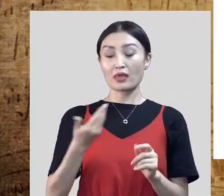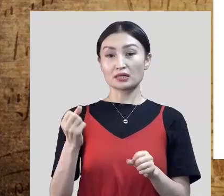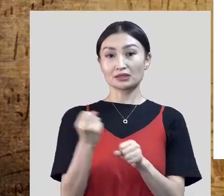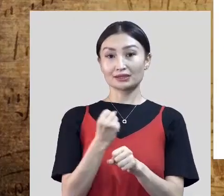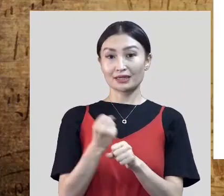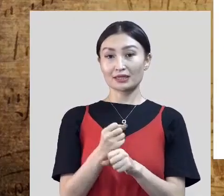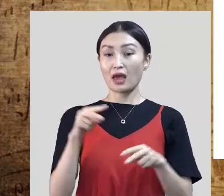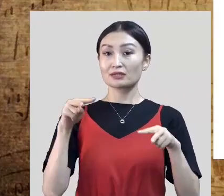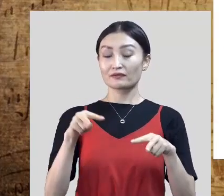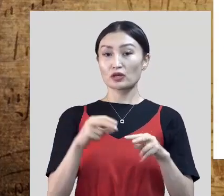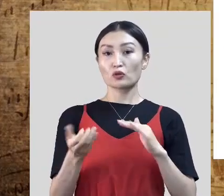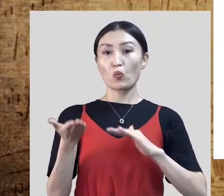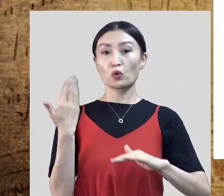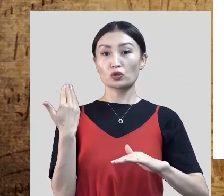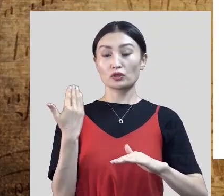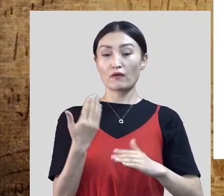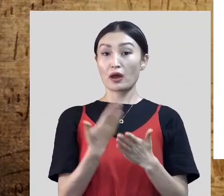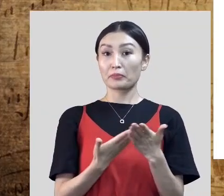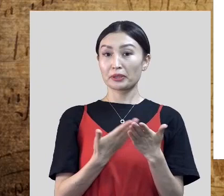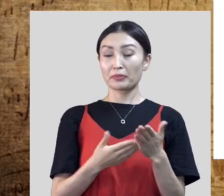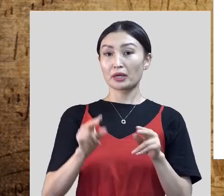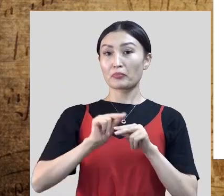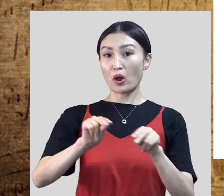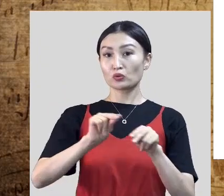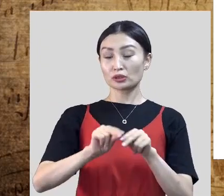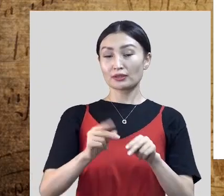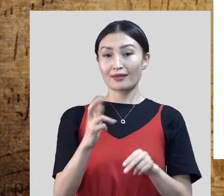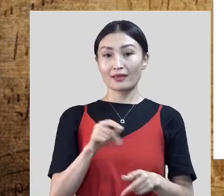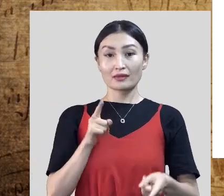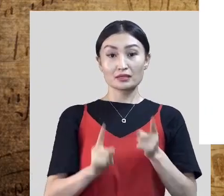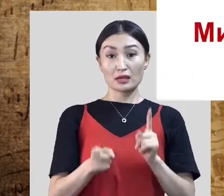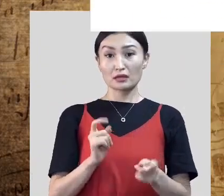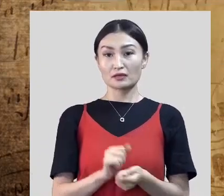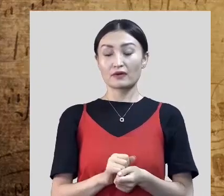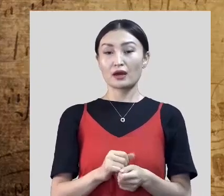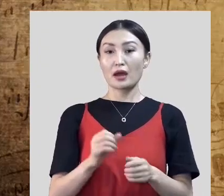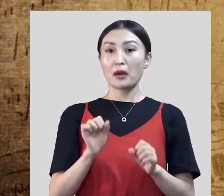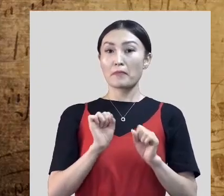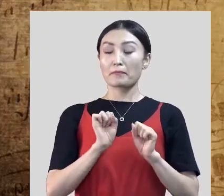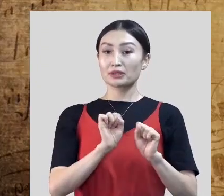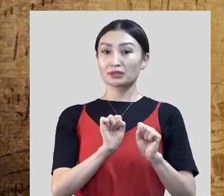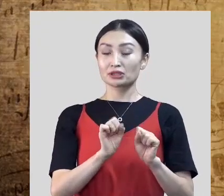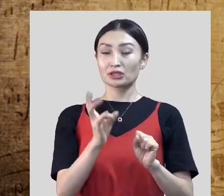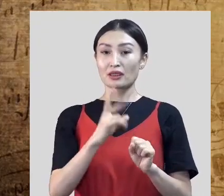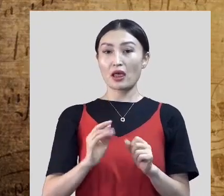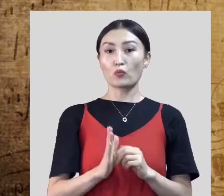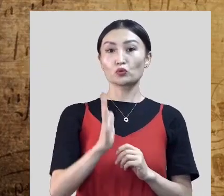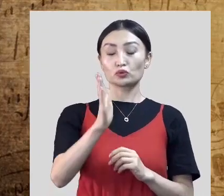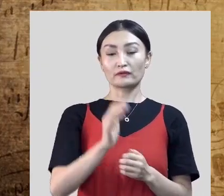деяний, свидетельница прошлого, пример и поучение для настоящего, предостережение для